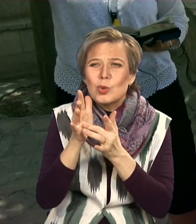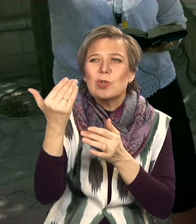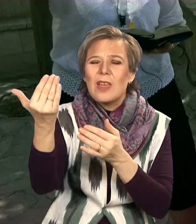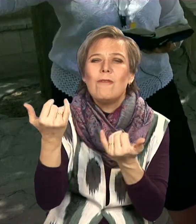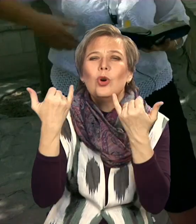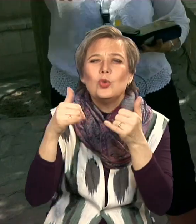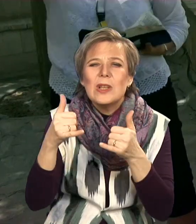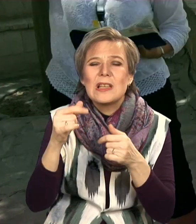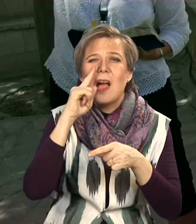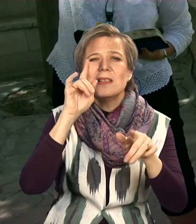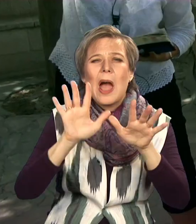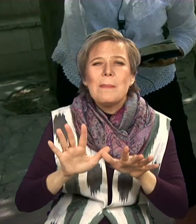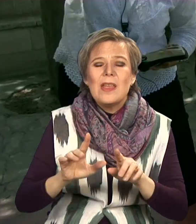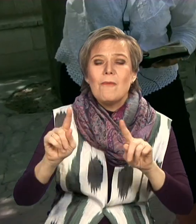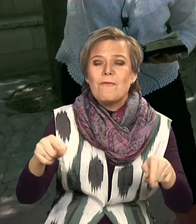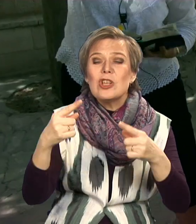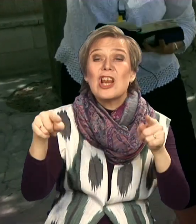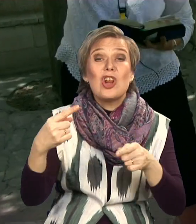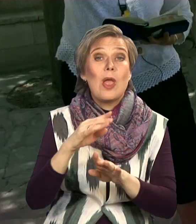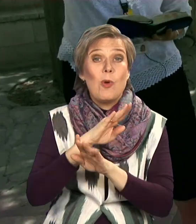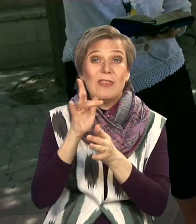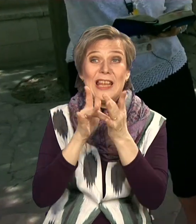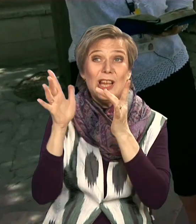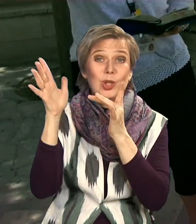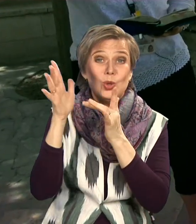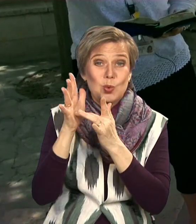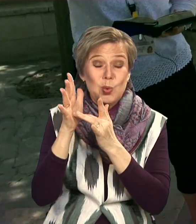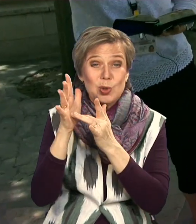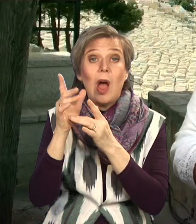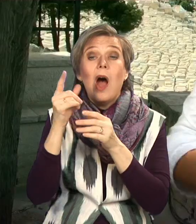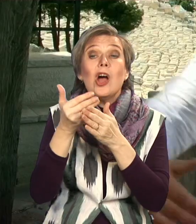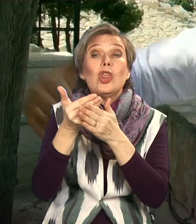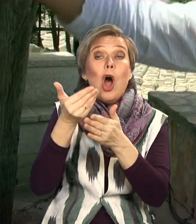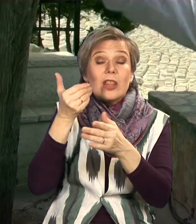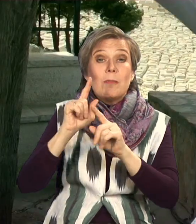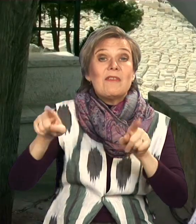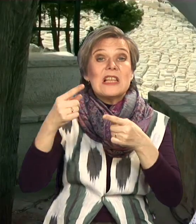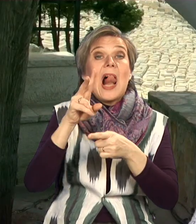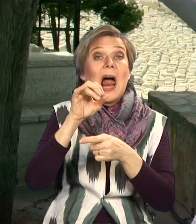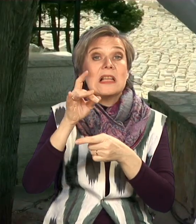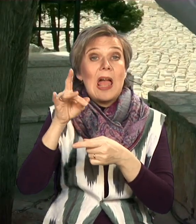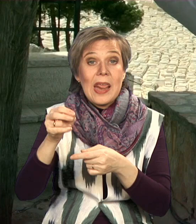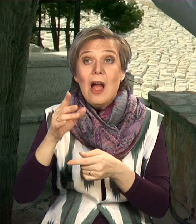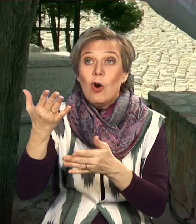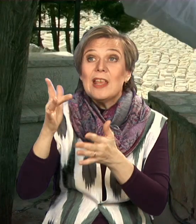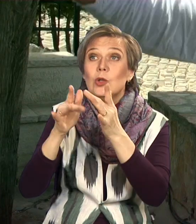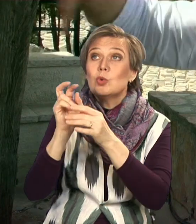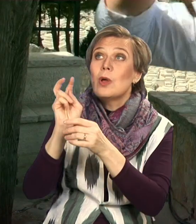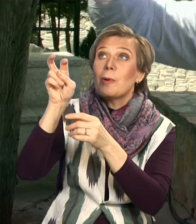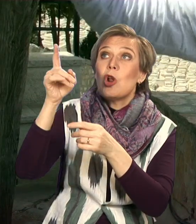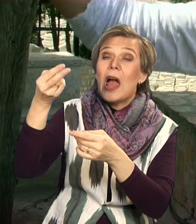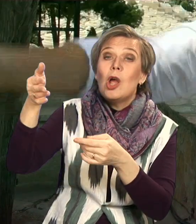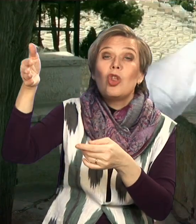чудесами, знамениями, с воскрешением мертвых, ведь он накануне воскресил Лазаря, и вот он появляется на этой горе, и со